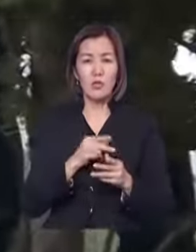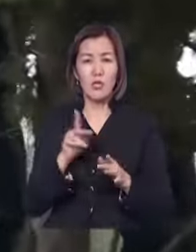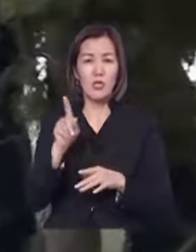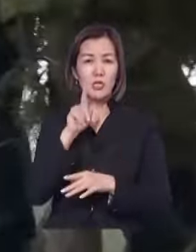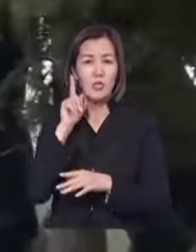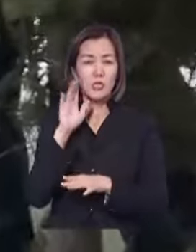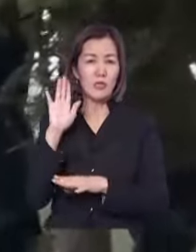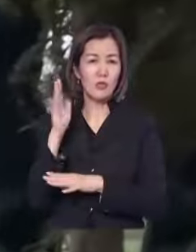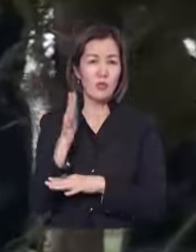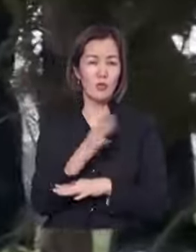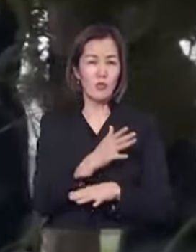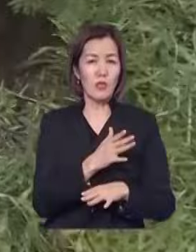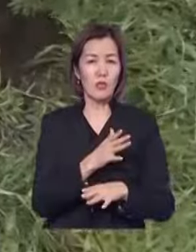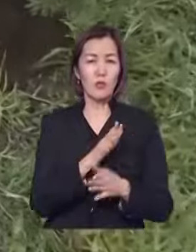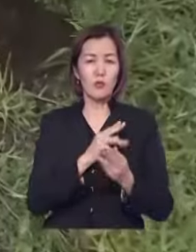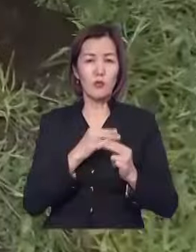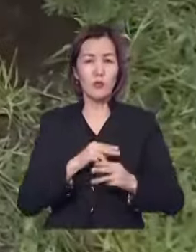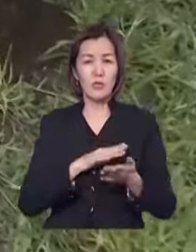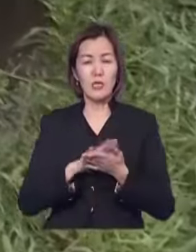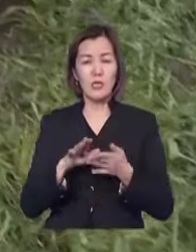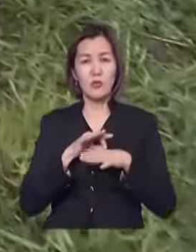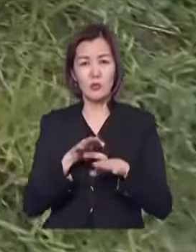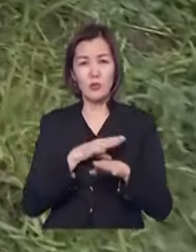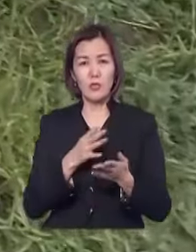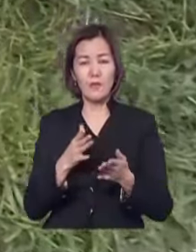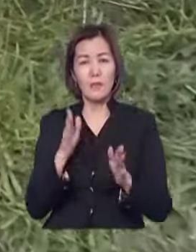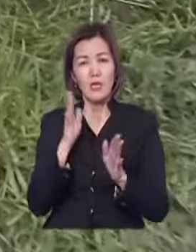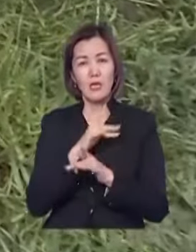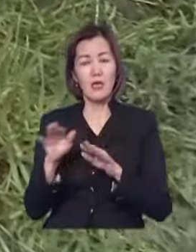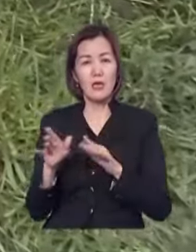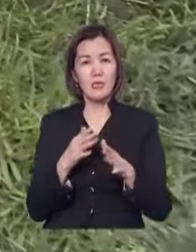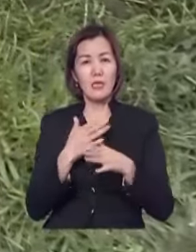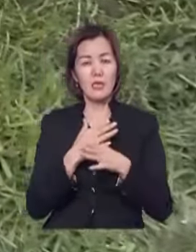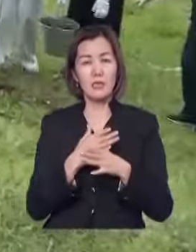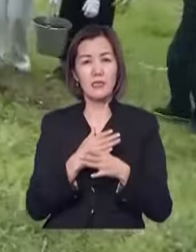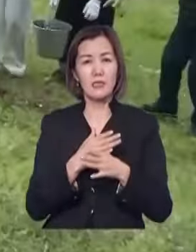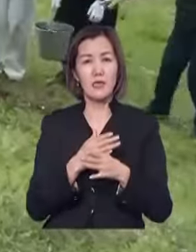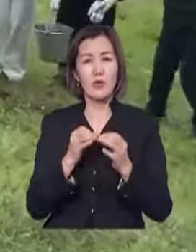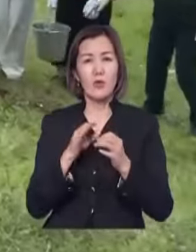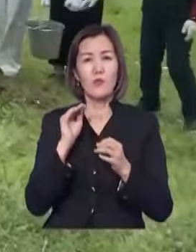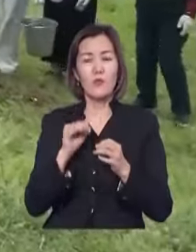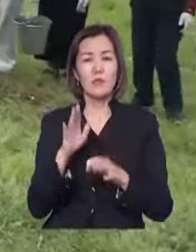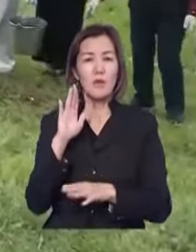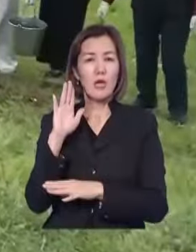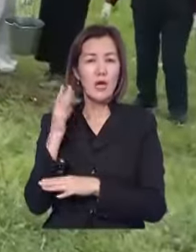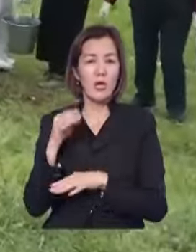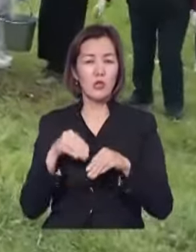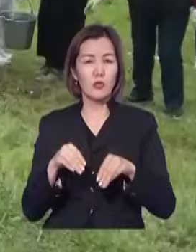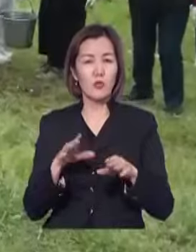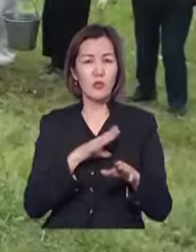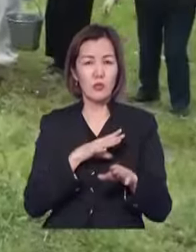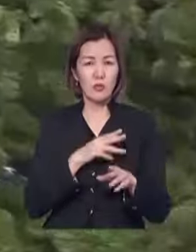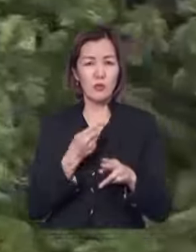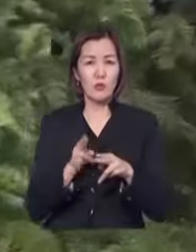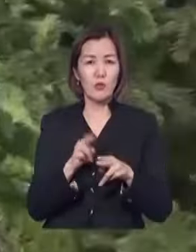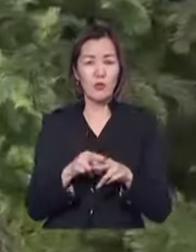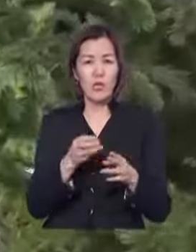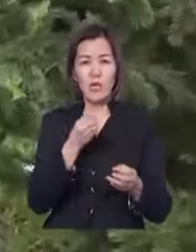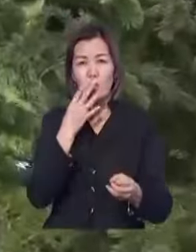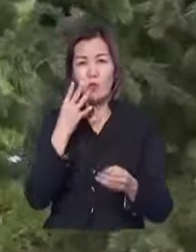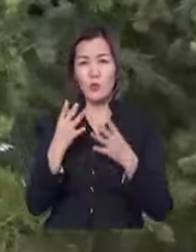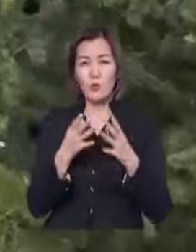бірлесіп санитарлық тазалау және көгалдандыру жұмыстарын жүргізді. Аталған экоакция аясында шамамен 15 мың ағаш көшеттерін